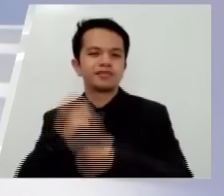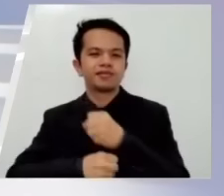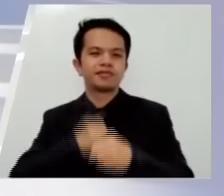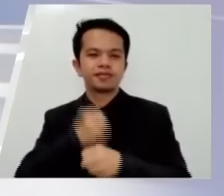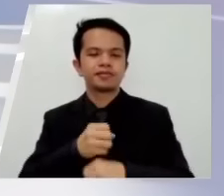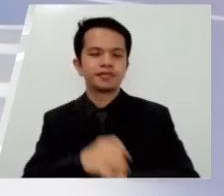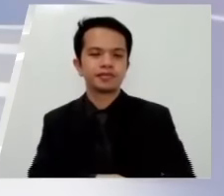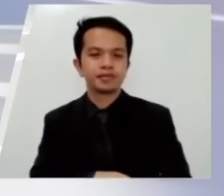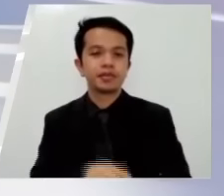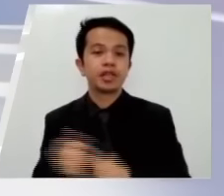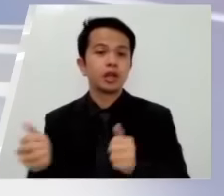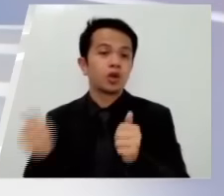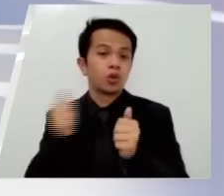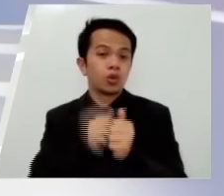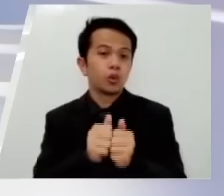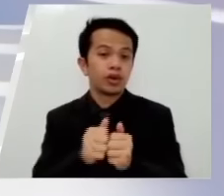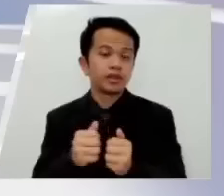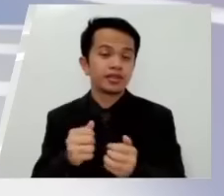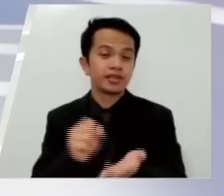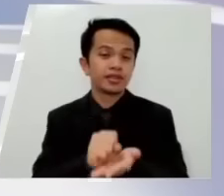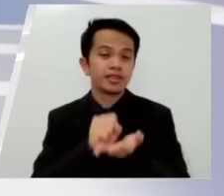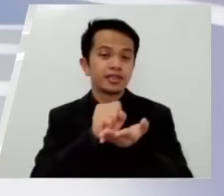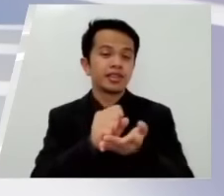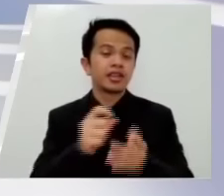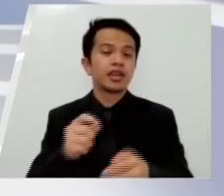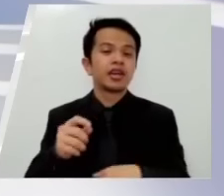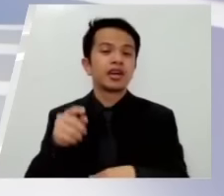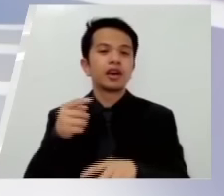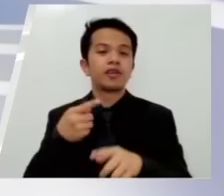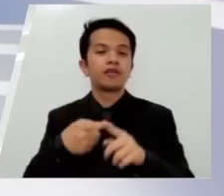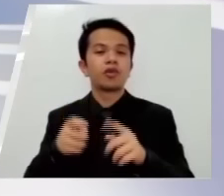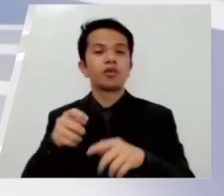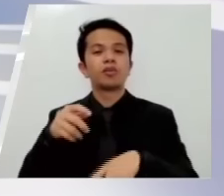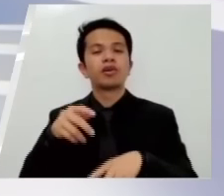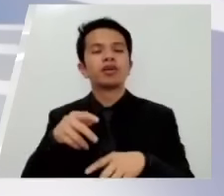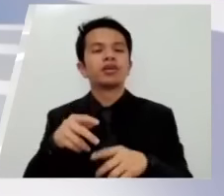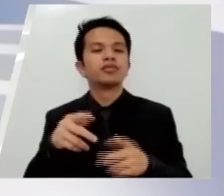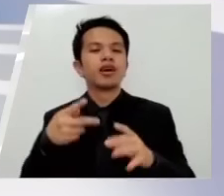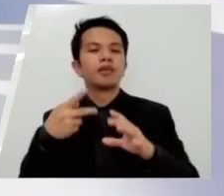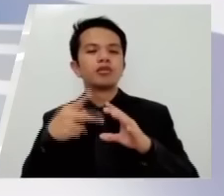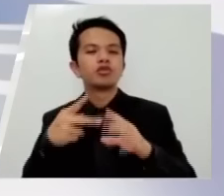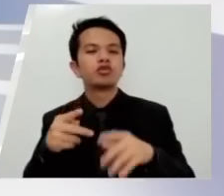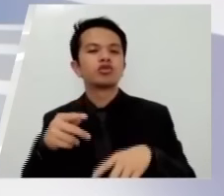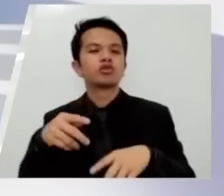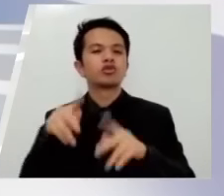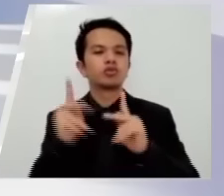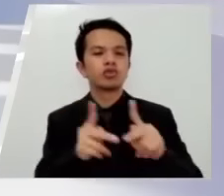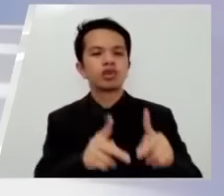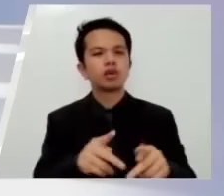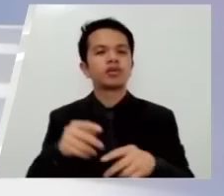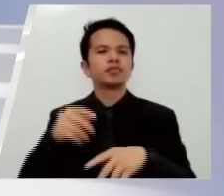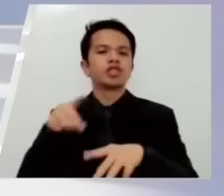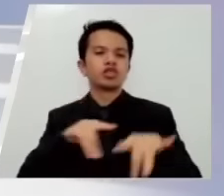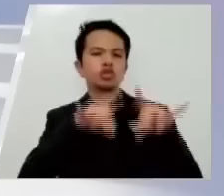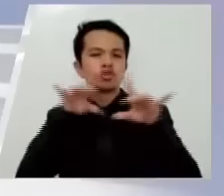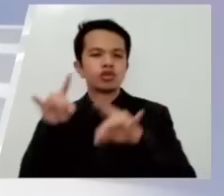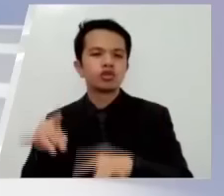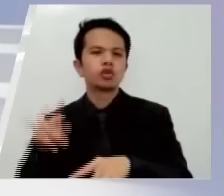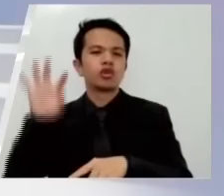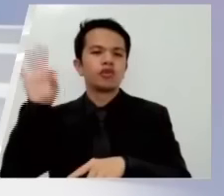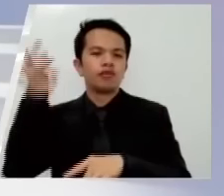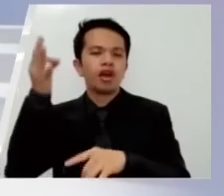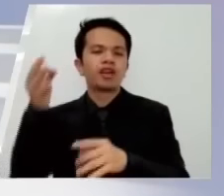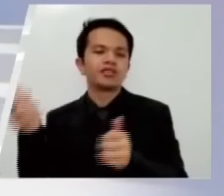na maglalayag mula Puerto Princesa, Palawan, ang mga barko ng Amerika, Australia at France sa loob ng